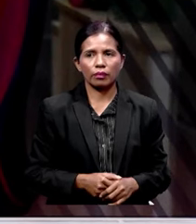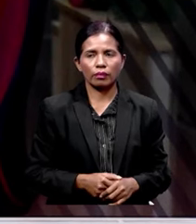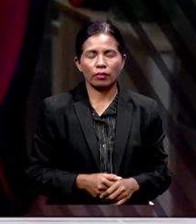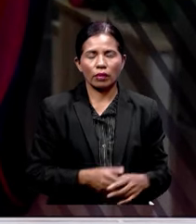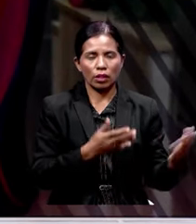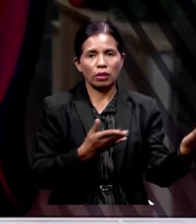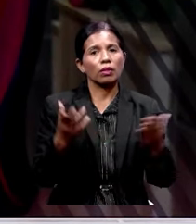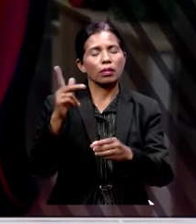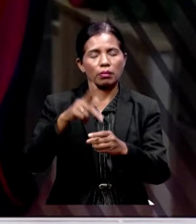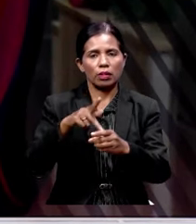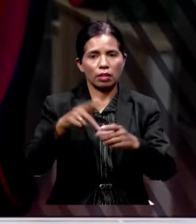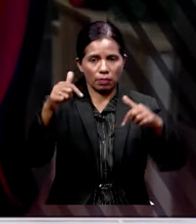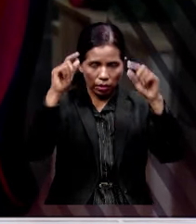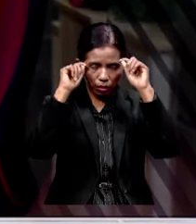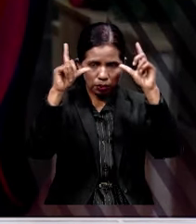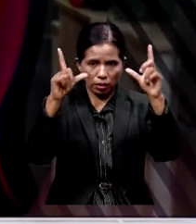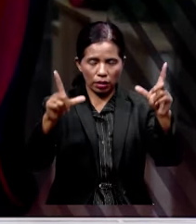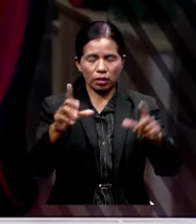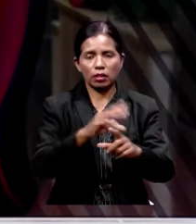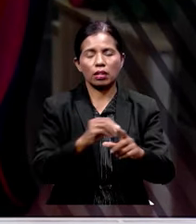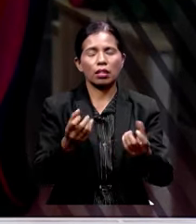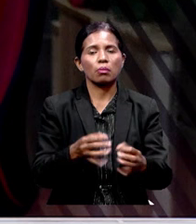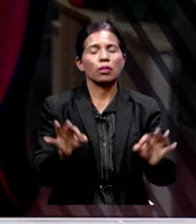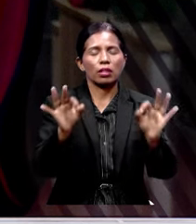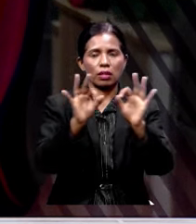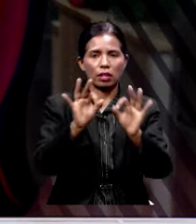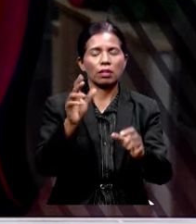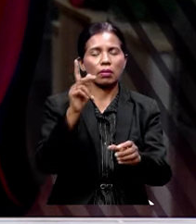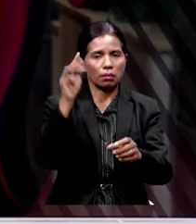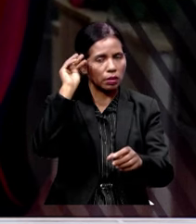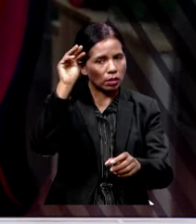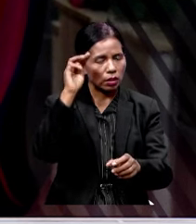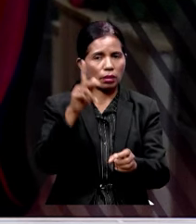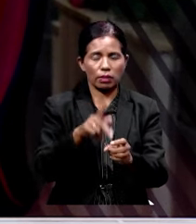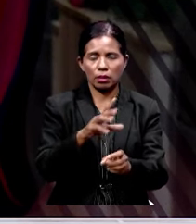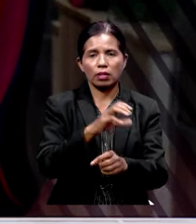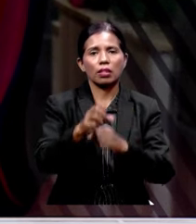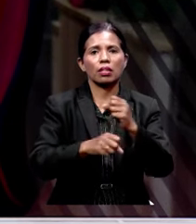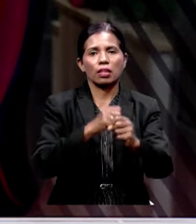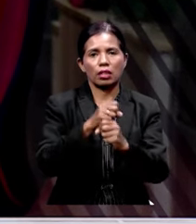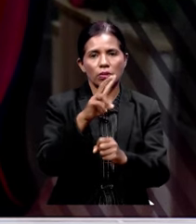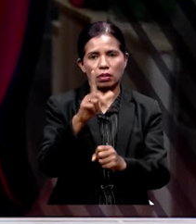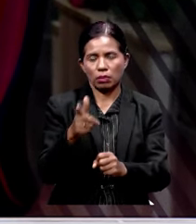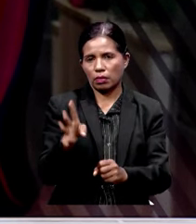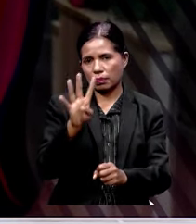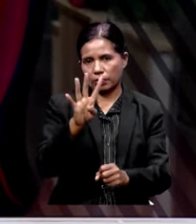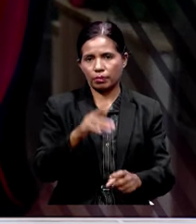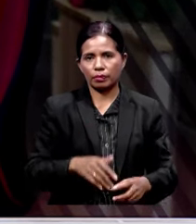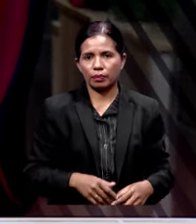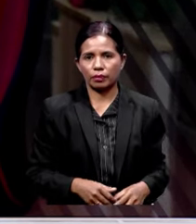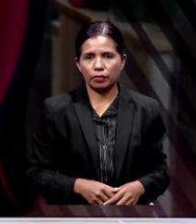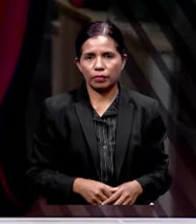Dar dacă doresc greter să înrăiesc mai timor lește, să preodare Ministerul Petrolul, Minerais, e atină rihun rua rolesen hat.